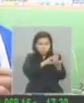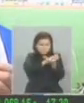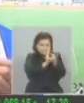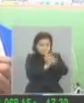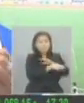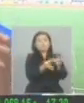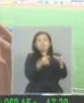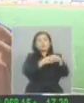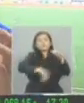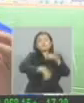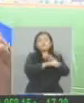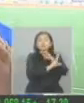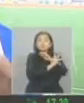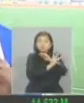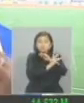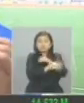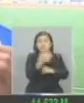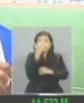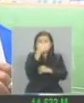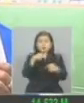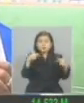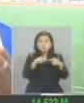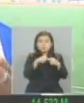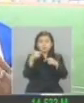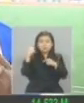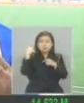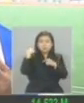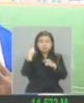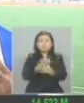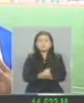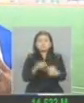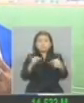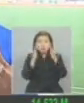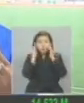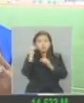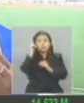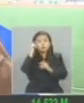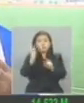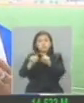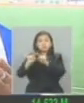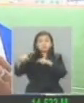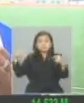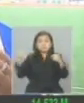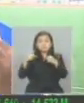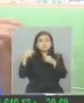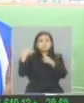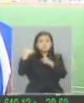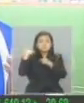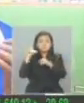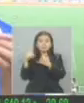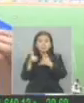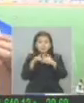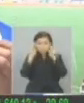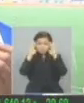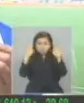ชาเพราะว่าจากโอ่งเนี่ยนะครับในเรื่องของชื่อเสียงเนี่ยโอ่งก็ทุกคนก็รู้จักดีอยู่แล้วเป็นถึงระดับดาราเอเชียนะครับประสบการณ์